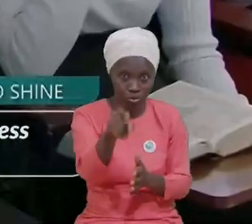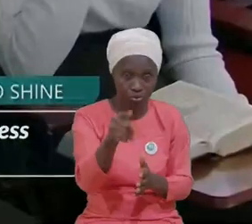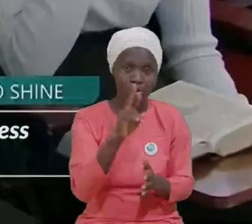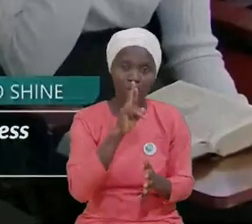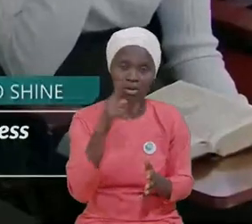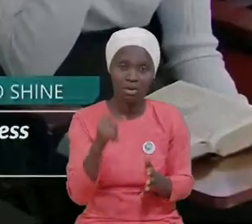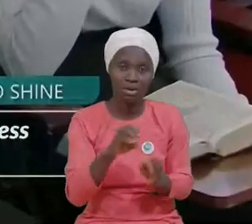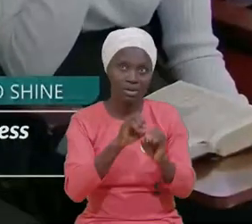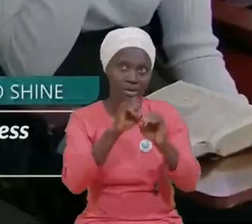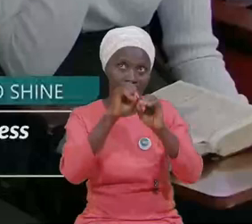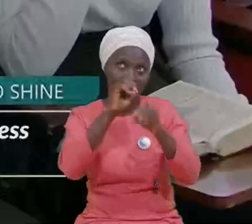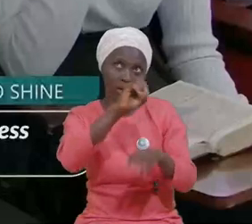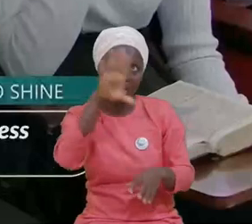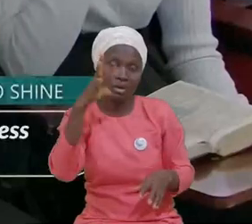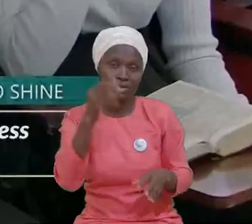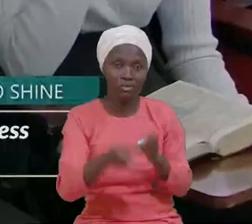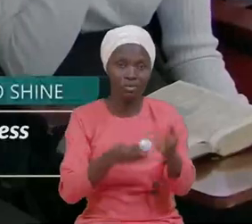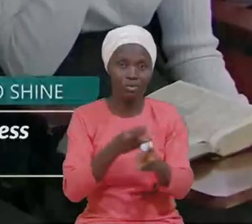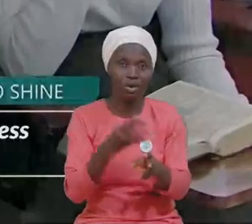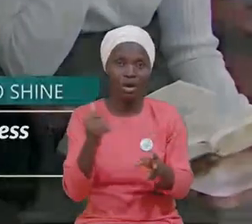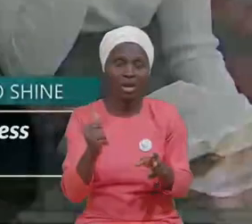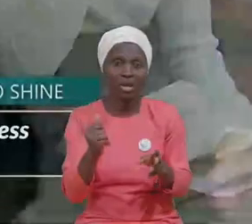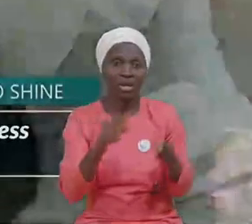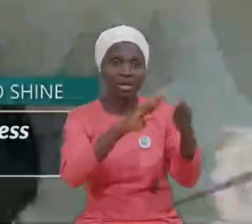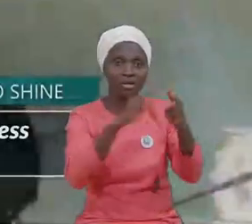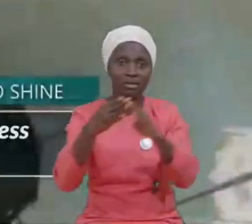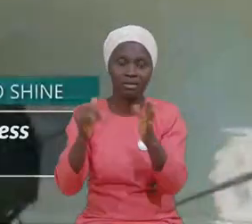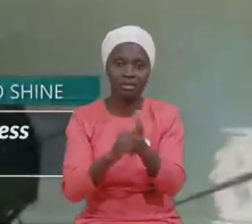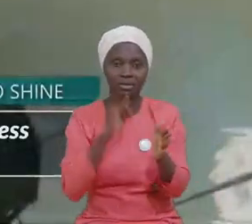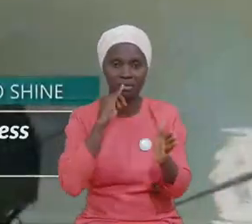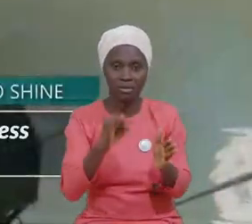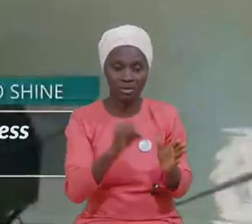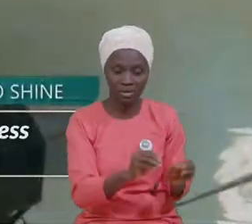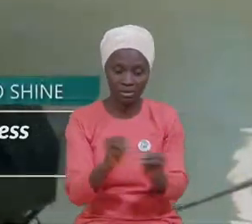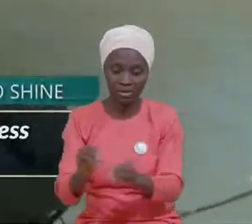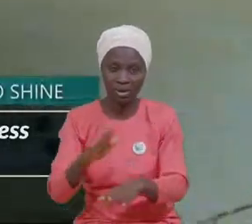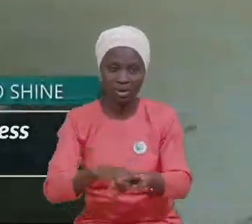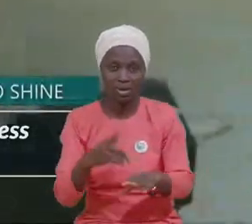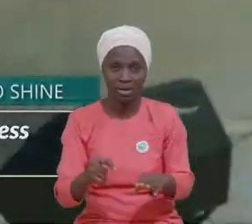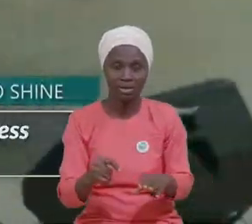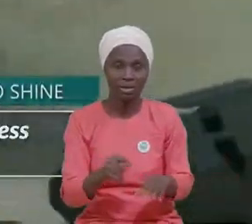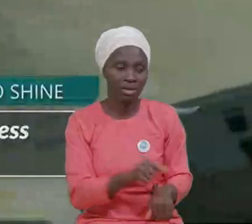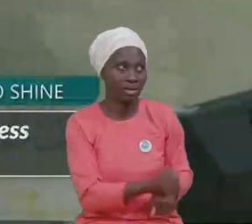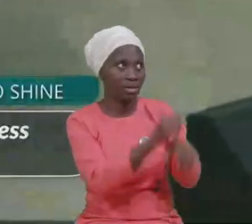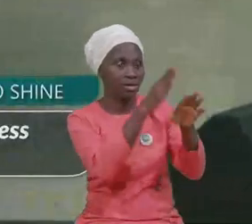la lumière du monde. Une ville située sur une montagne ne peut être cachée.